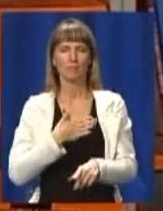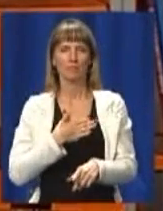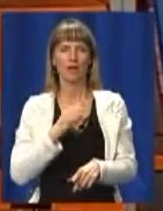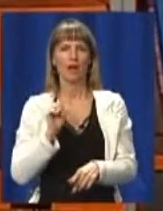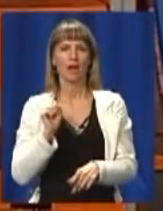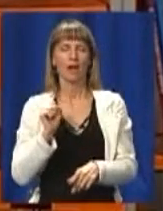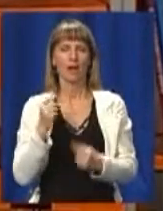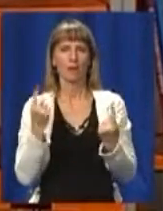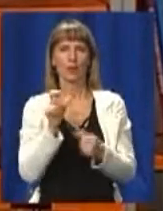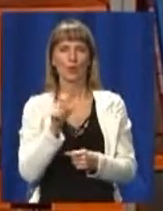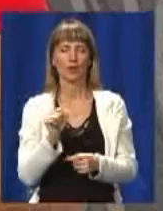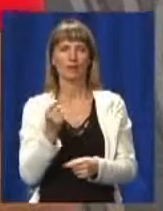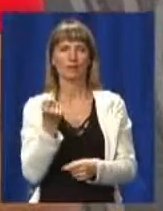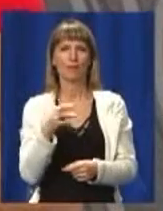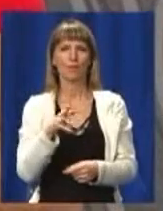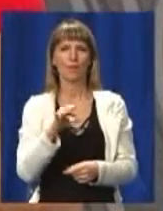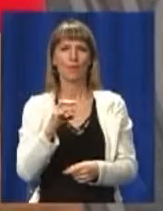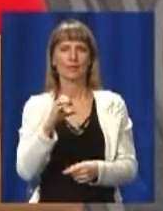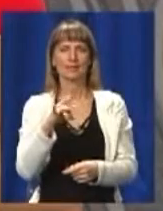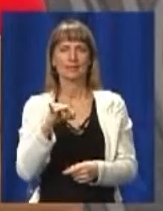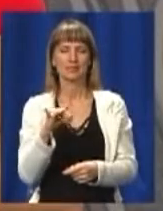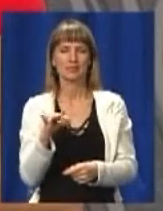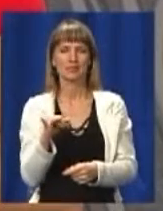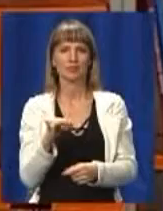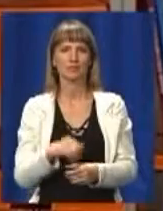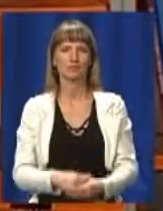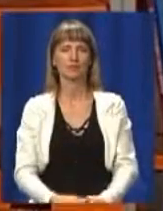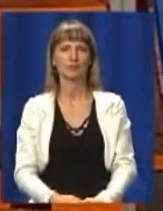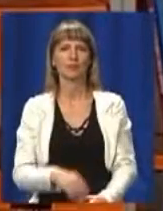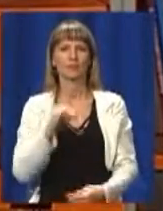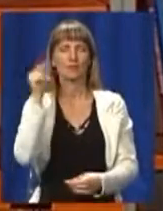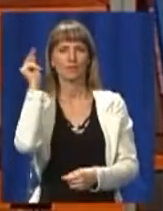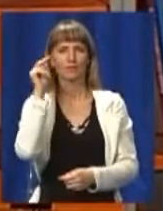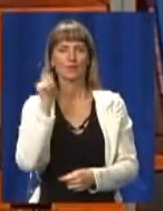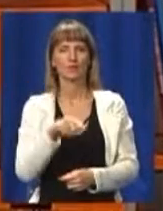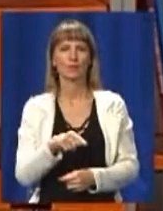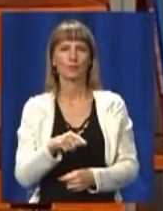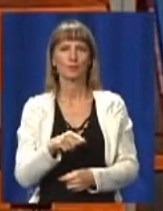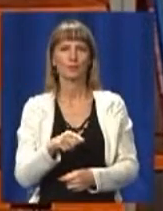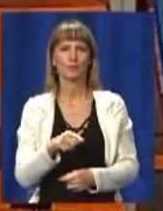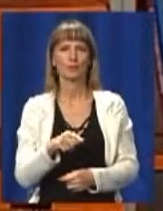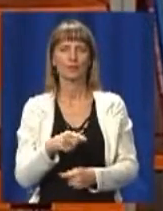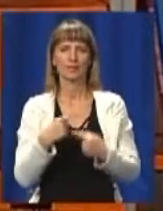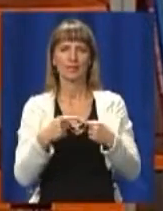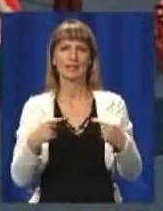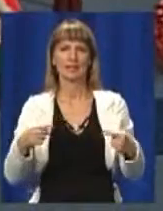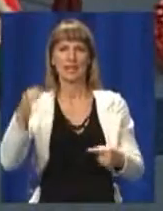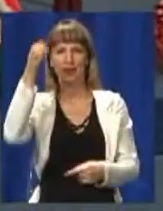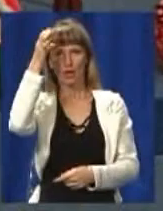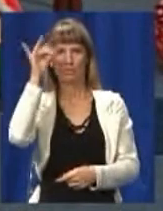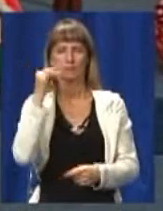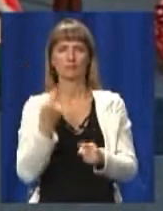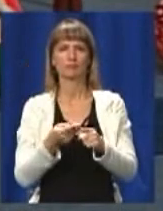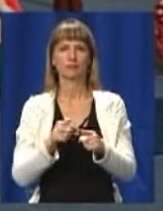а монстри. Трохи монстри, да? Так. І вивчають там всякі... Усілякі різні науки і